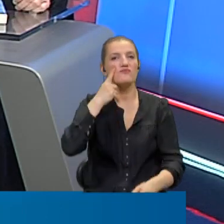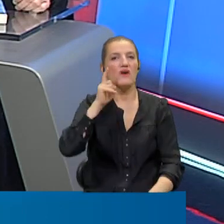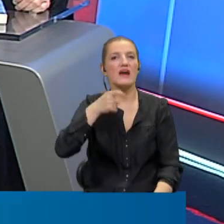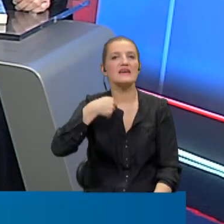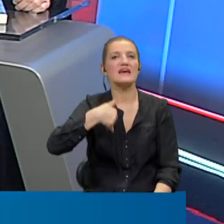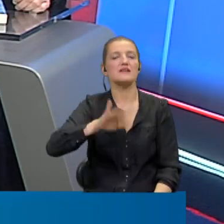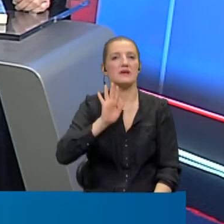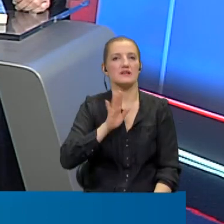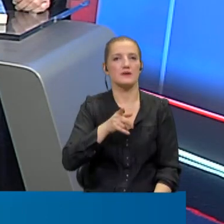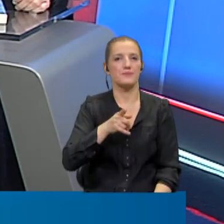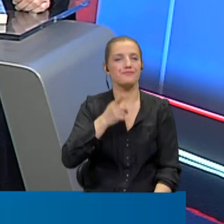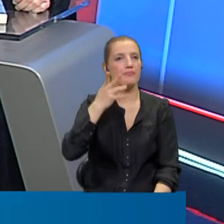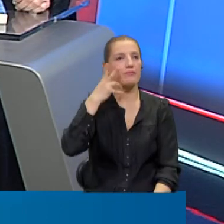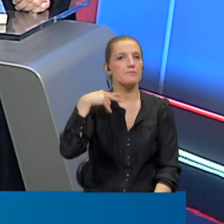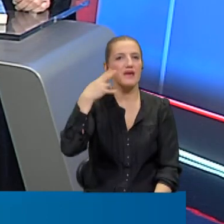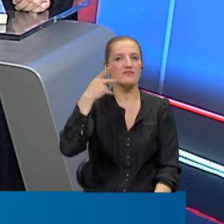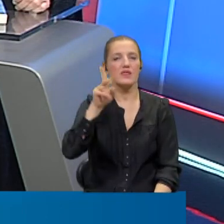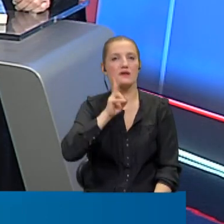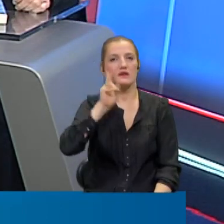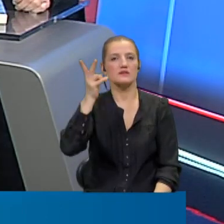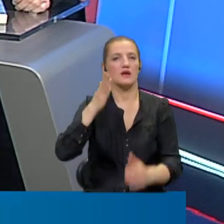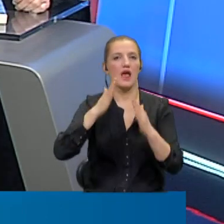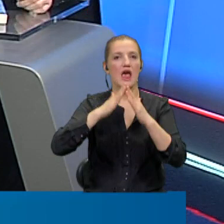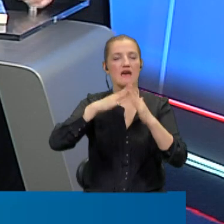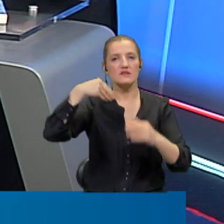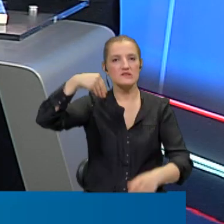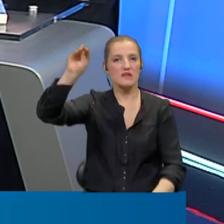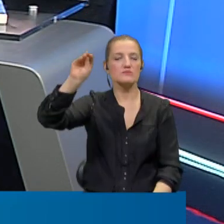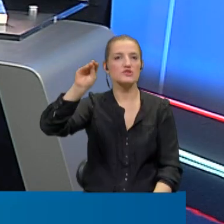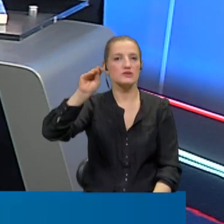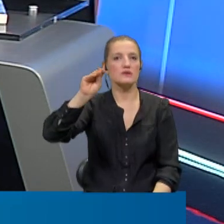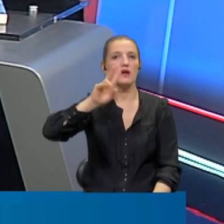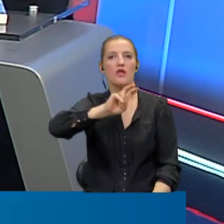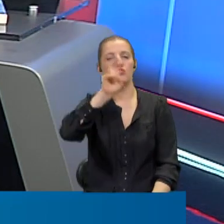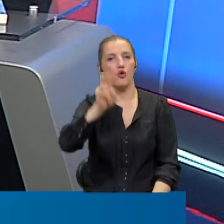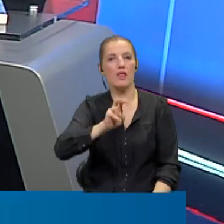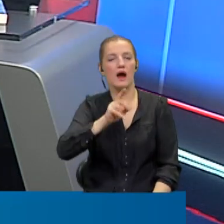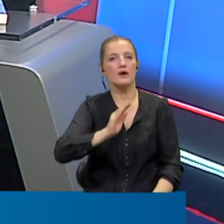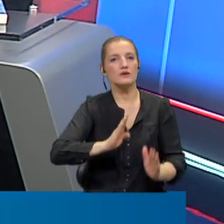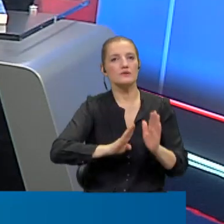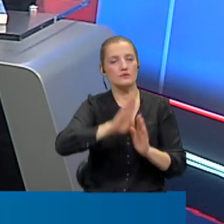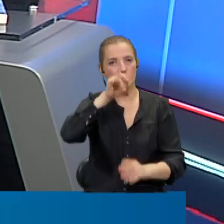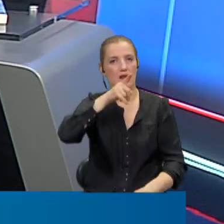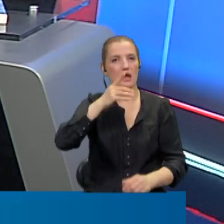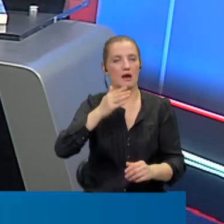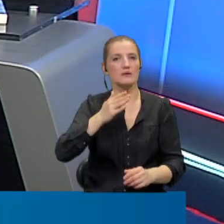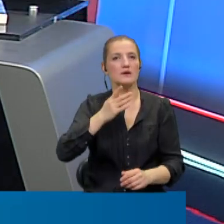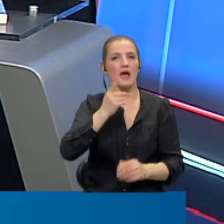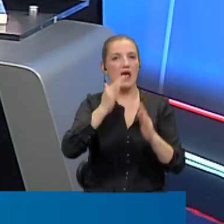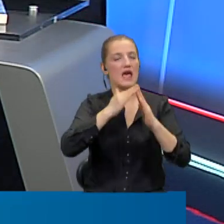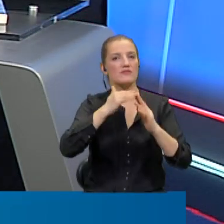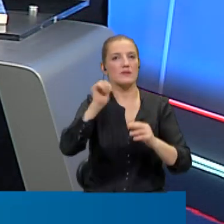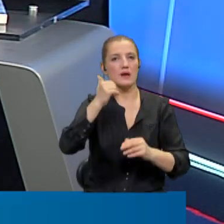cümlesinin devam ediyor ve Yazık oldu o ns60 dolarına dolar yükselince biraz evinde tabi değeri o